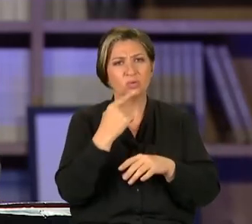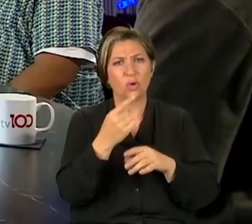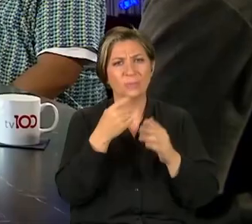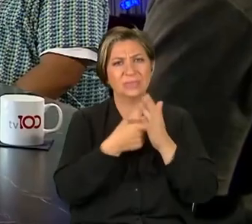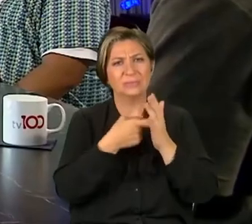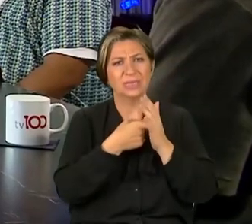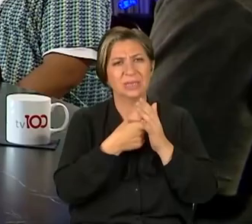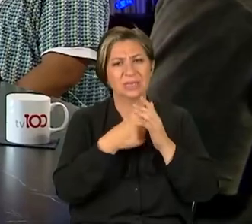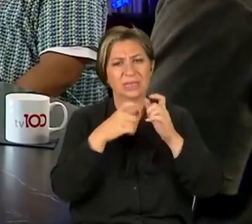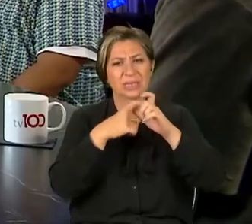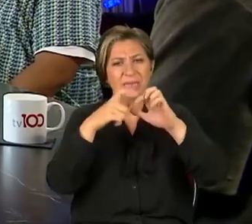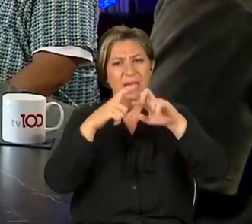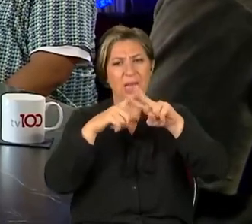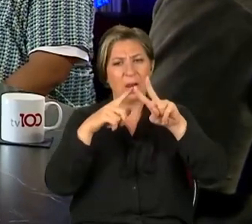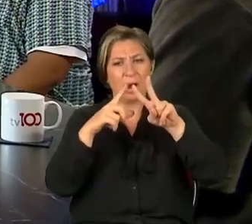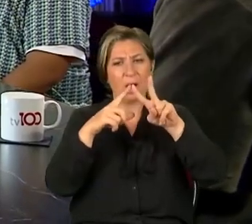mi